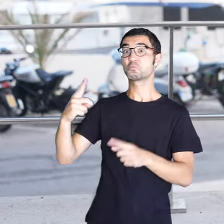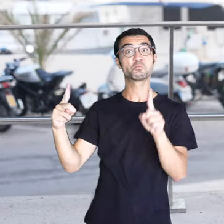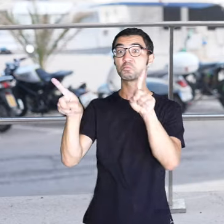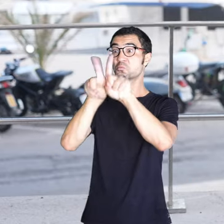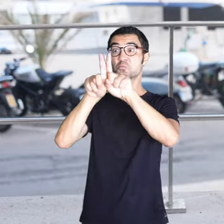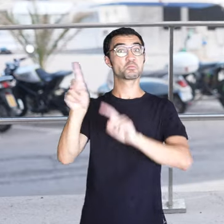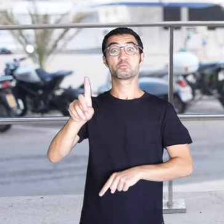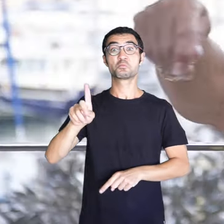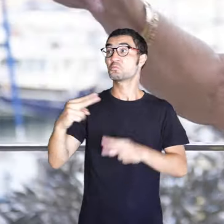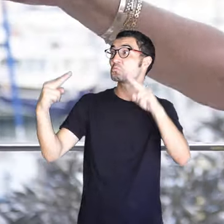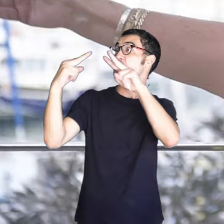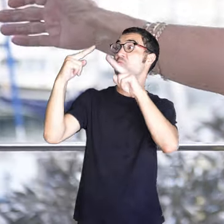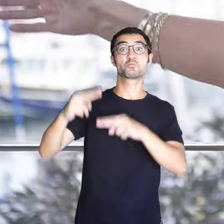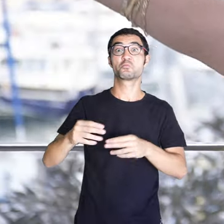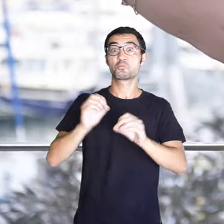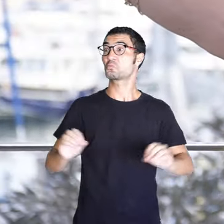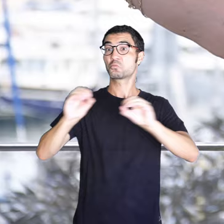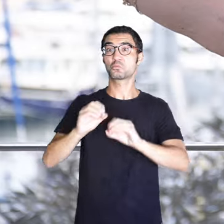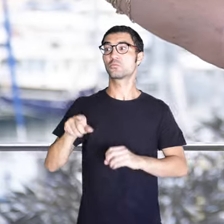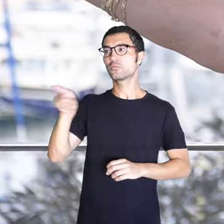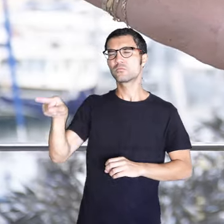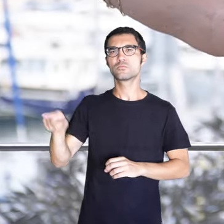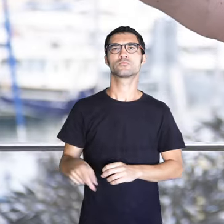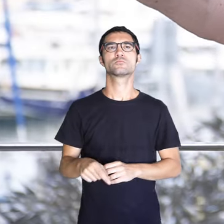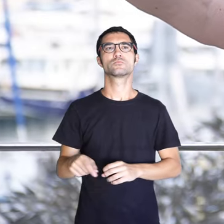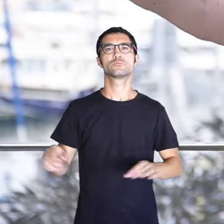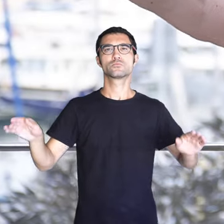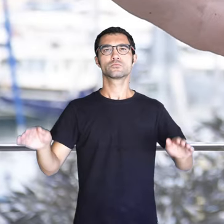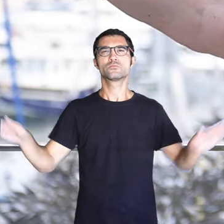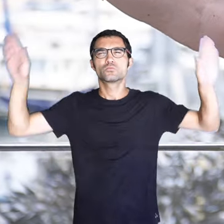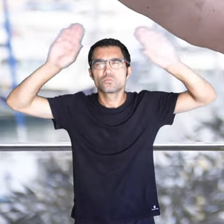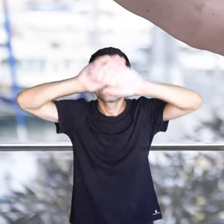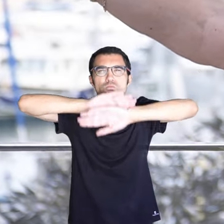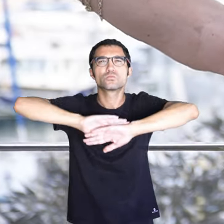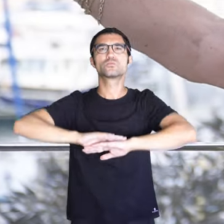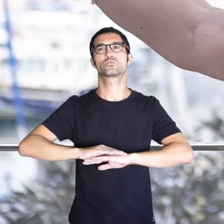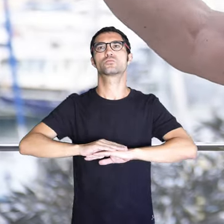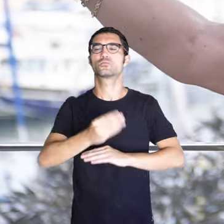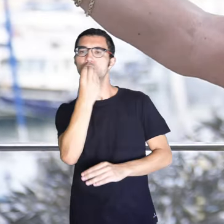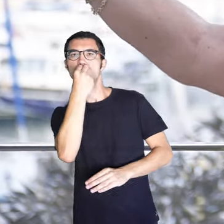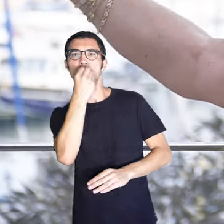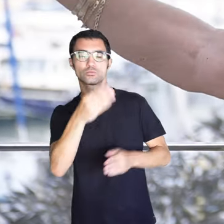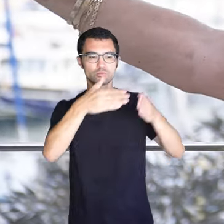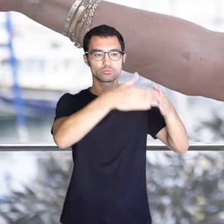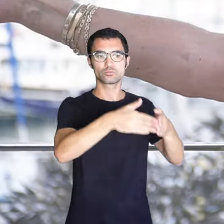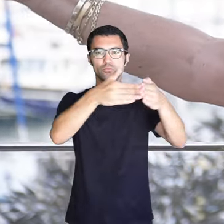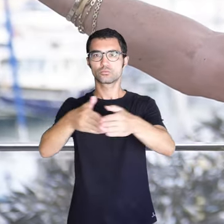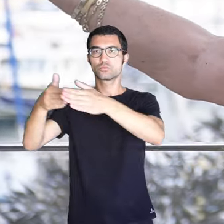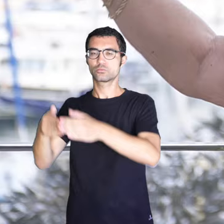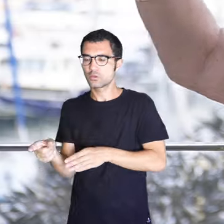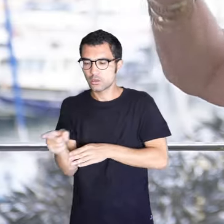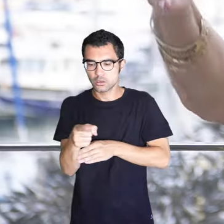coneixia ell, no l'havia vist mai. Cada dia diu que anava a sopar a les barques, quan venien les gamberes, que venien les